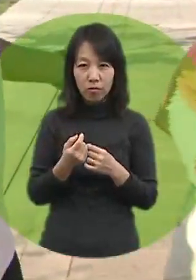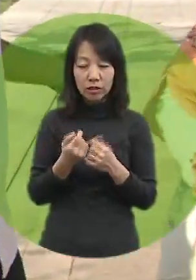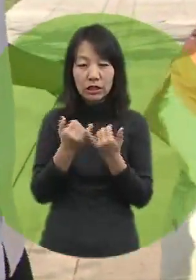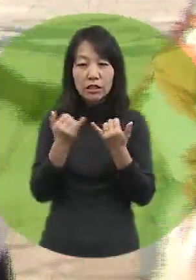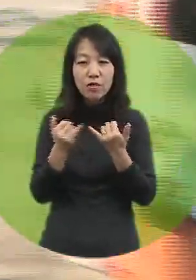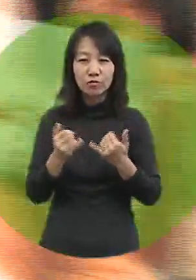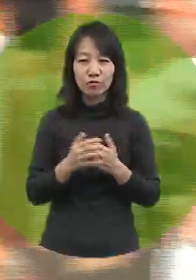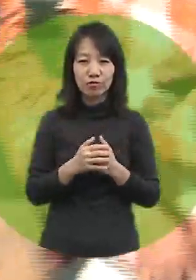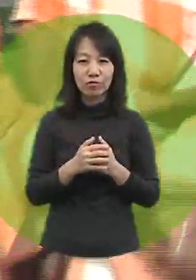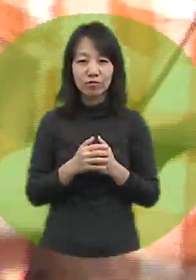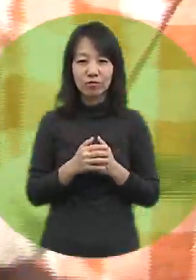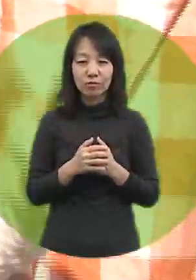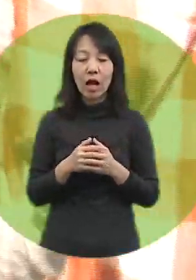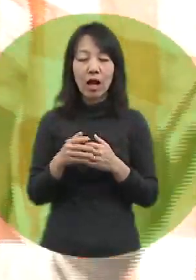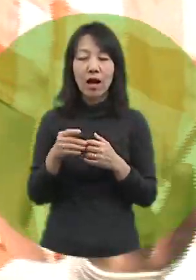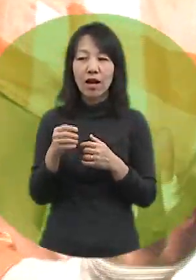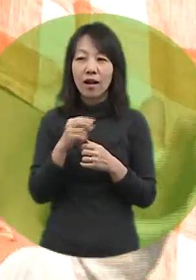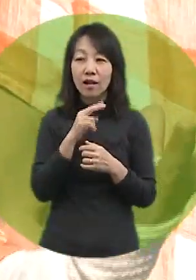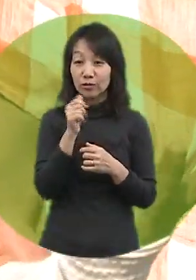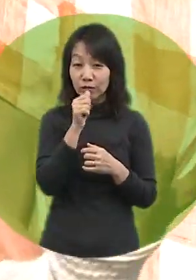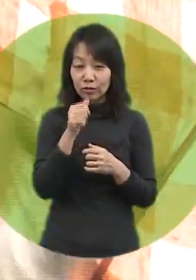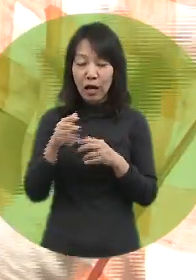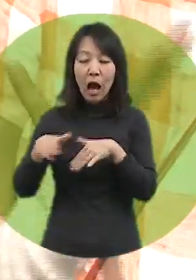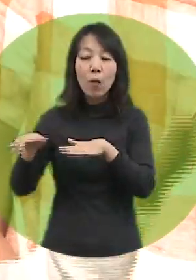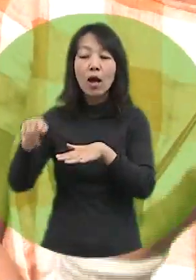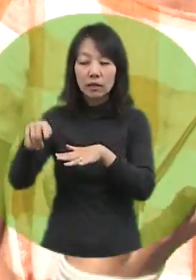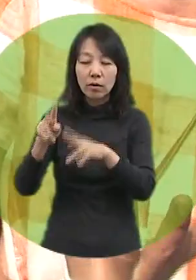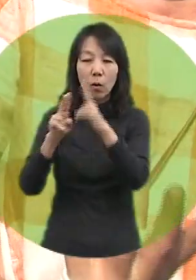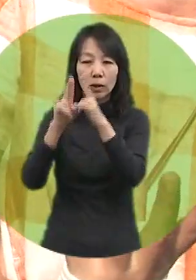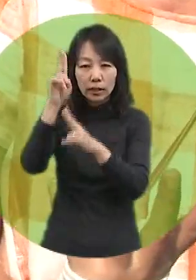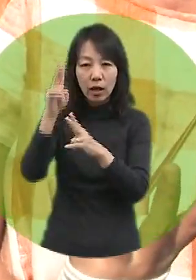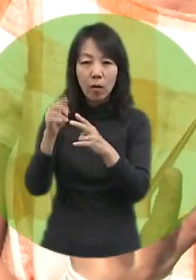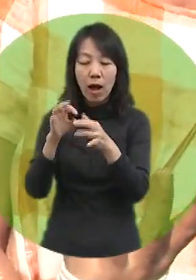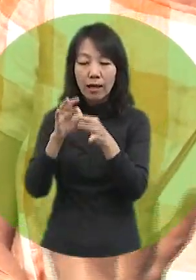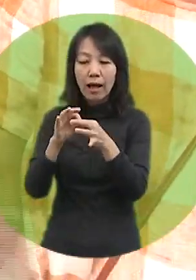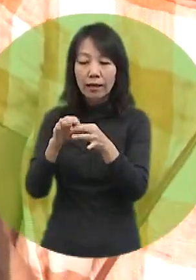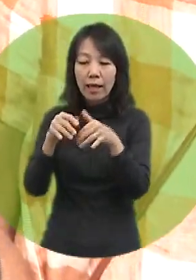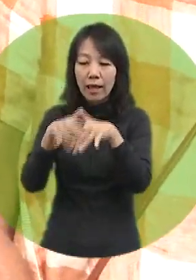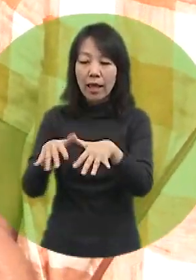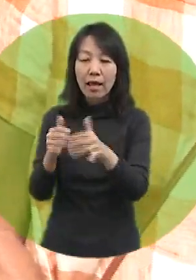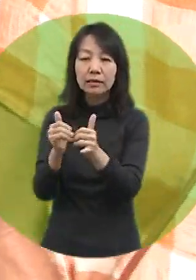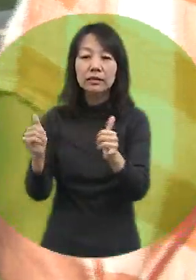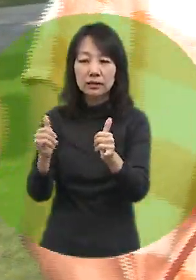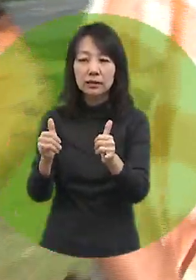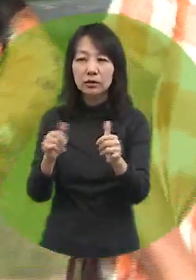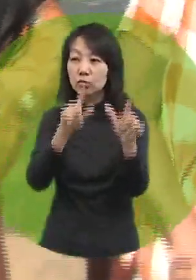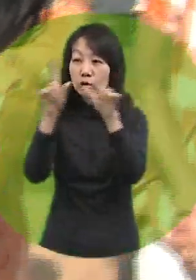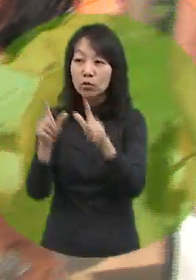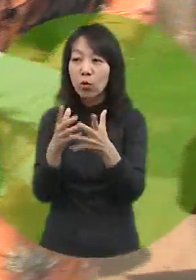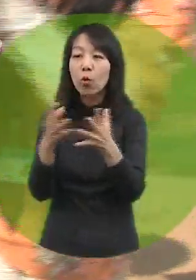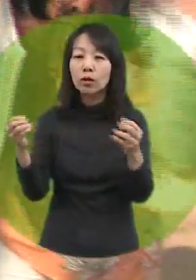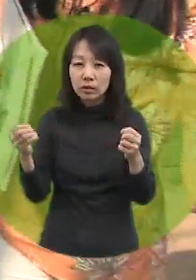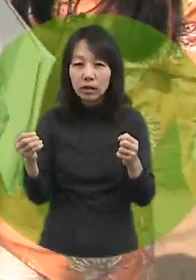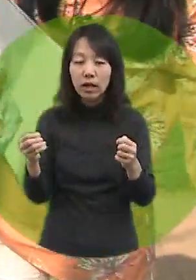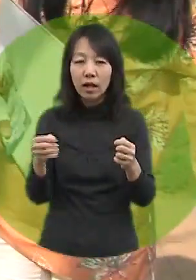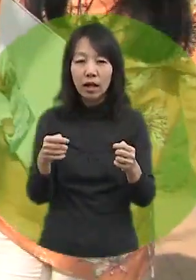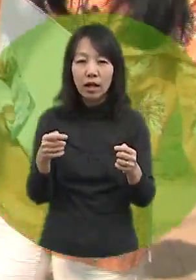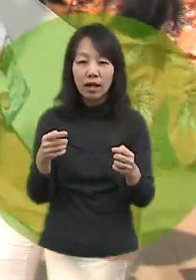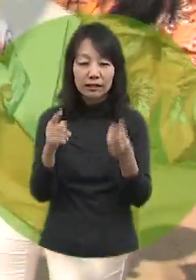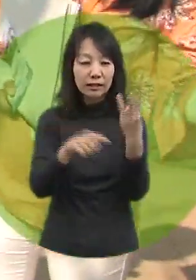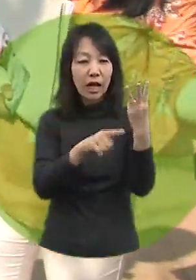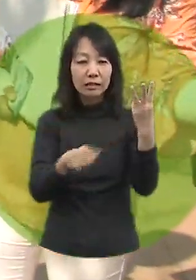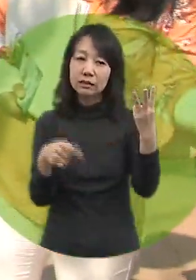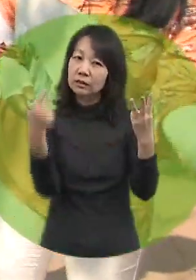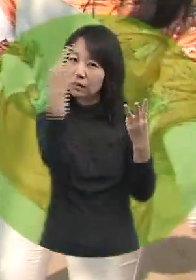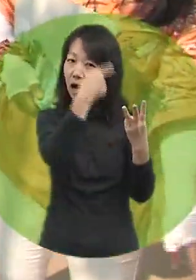ね。あのハワイの方には沖縄住んでる方、研究士の方が多いらしいんですよ。だから皆さん握ってる人をよく沖縄ハワイ